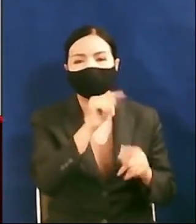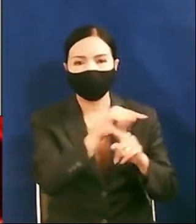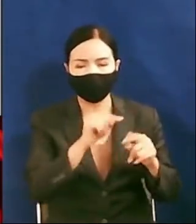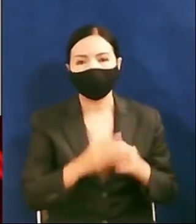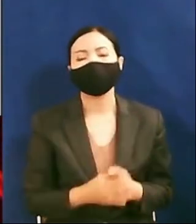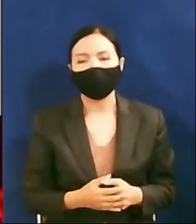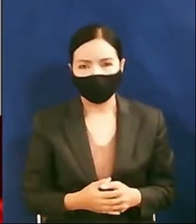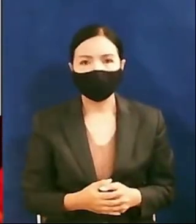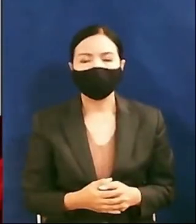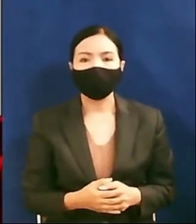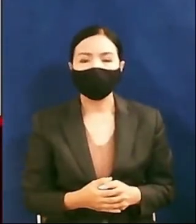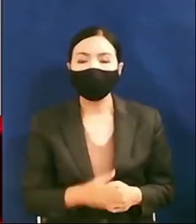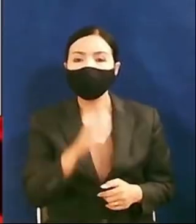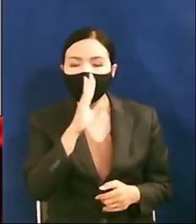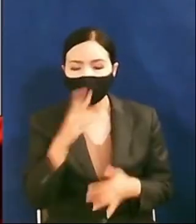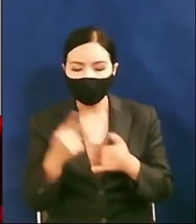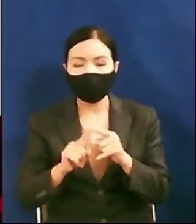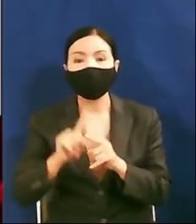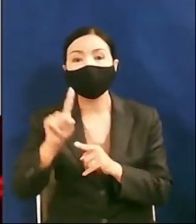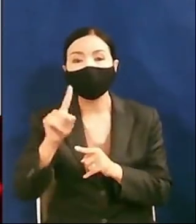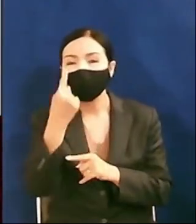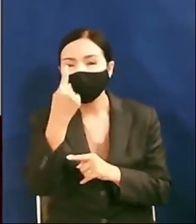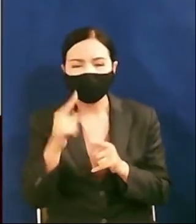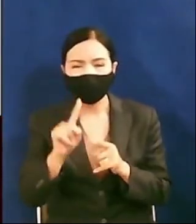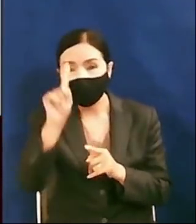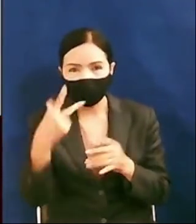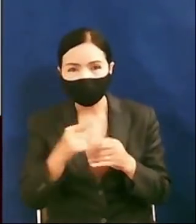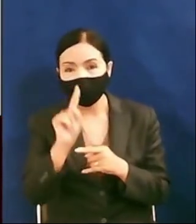ละ88หากได้รับวัคซีนเพียงแค่เข็มเดียวนะครับ